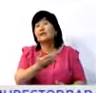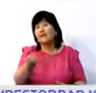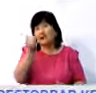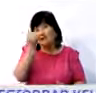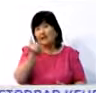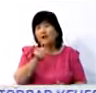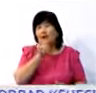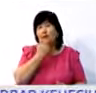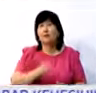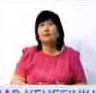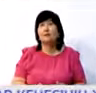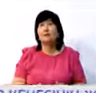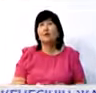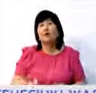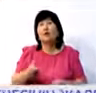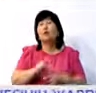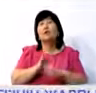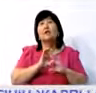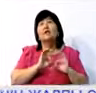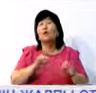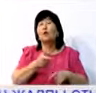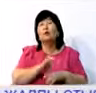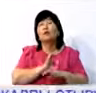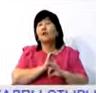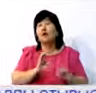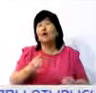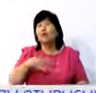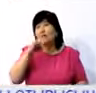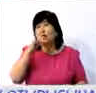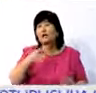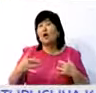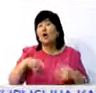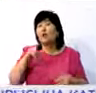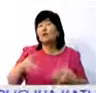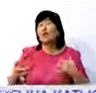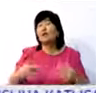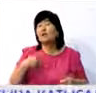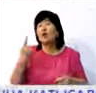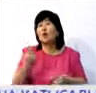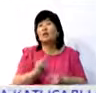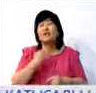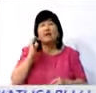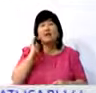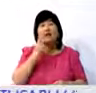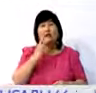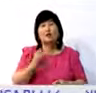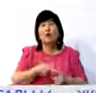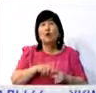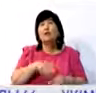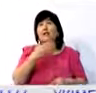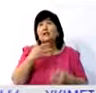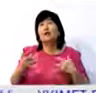рахмет. Өте жақсы, өте керемет. Біз қазақстандық өнерпаздардың концертін бірінші рет тыңдап тұрмыз. Осындай